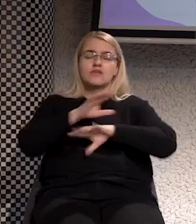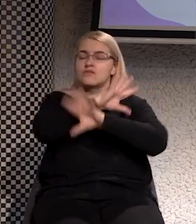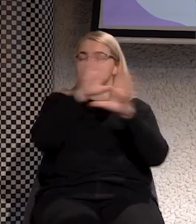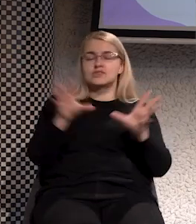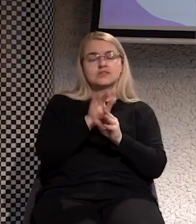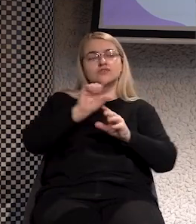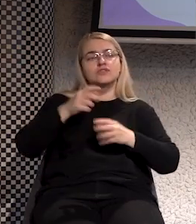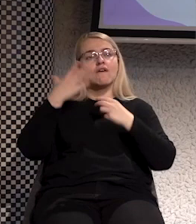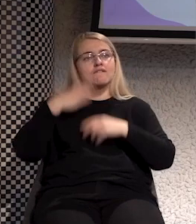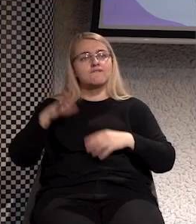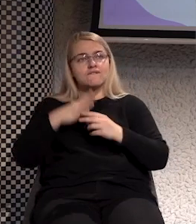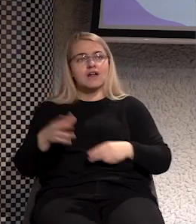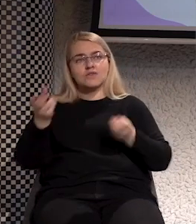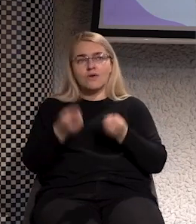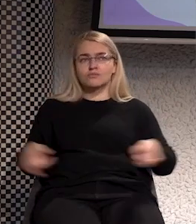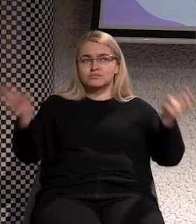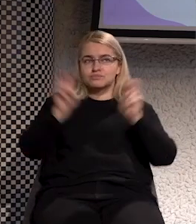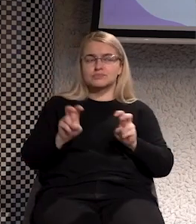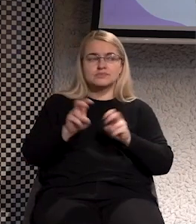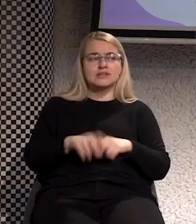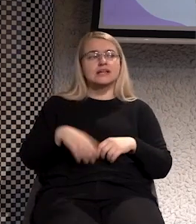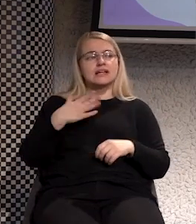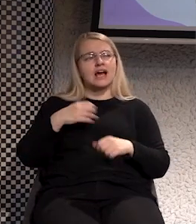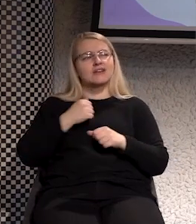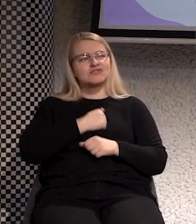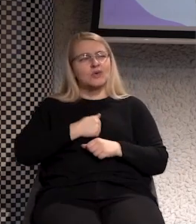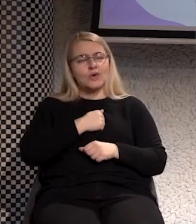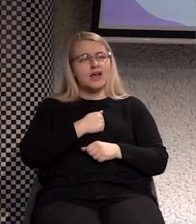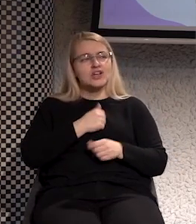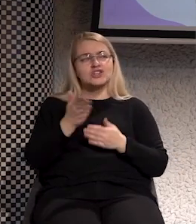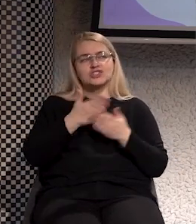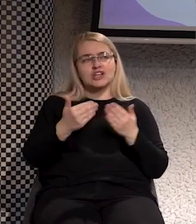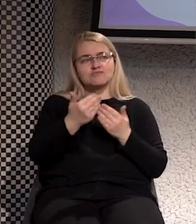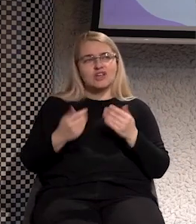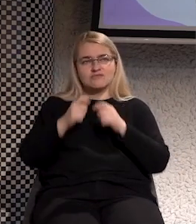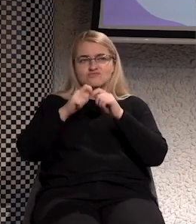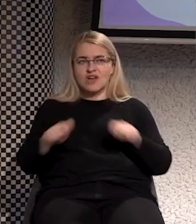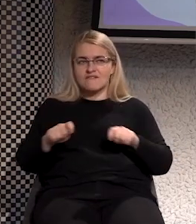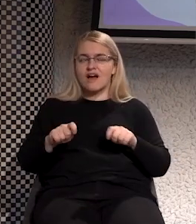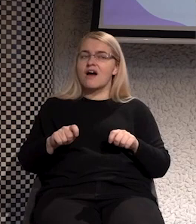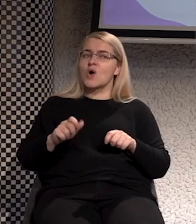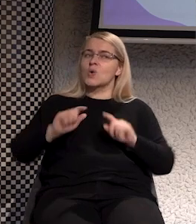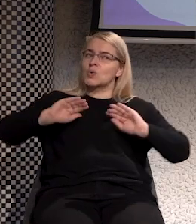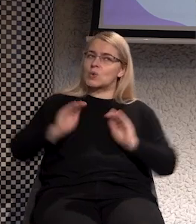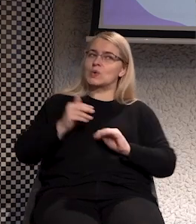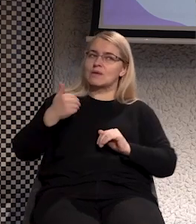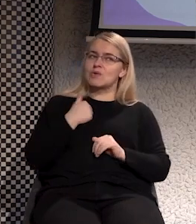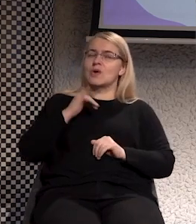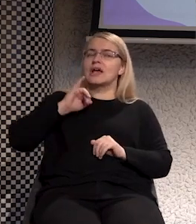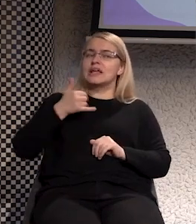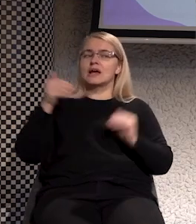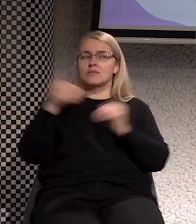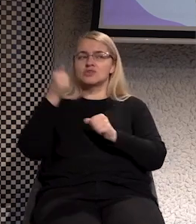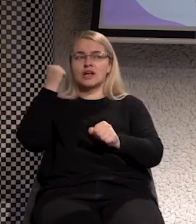budować i które, to jest też w rekomendacjach, ja żałuję, że ta część była przed przerwą tak krótka, jak można pracować z chłopakami,